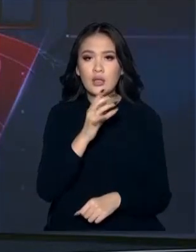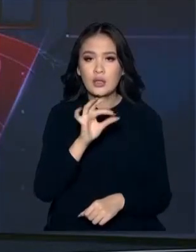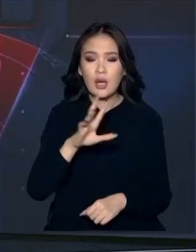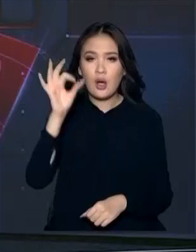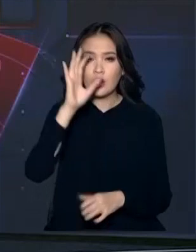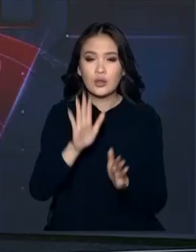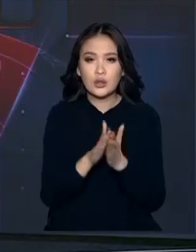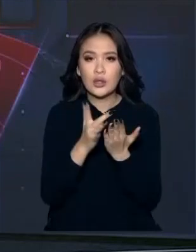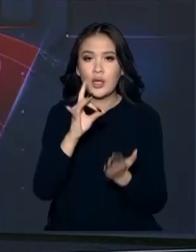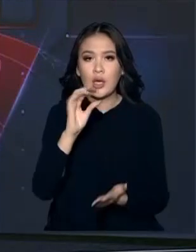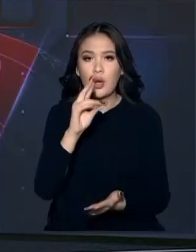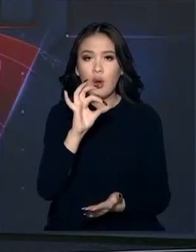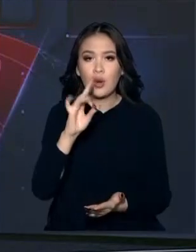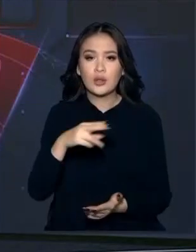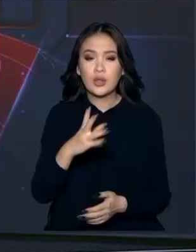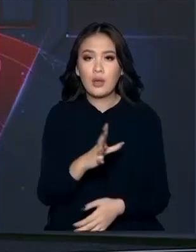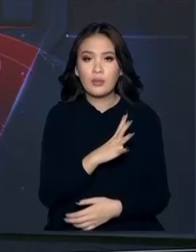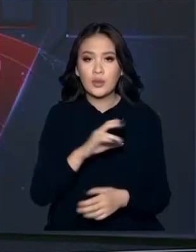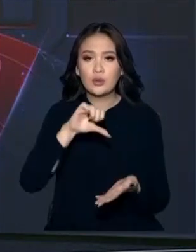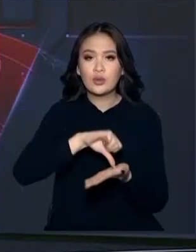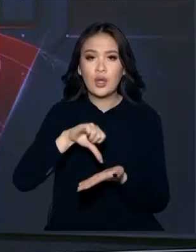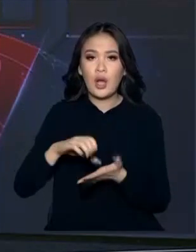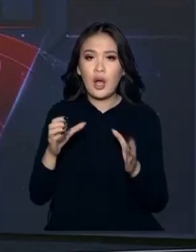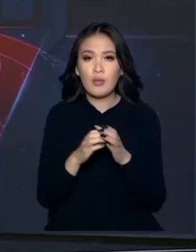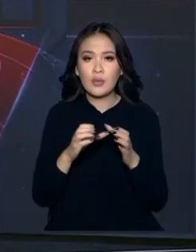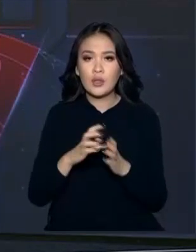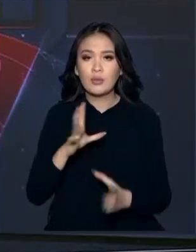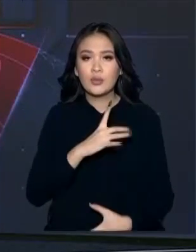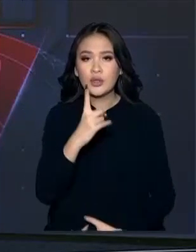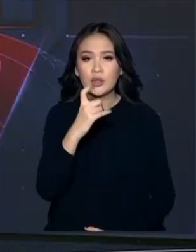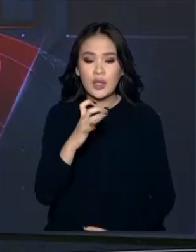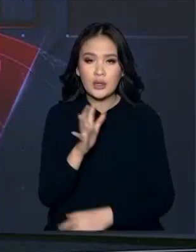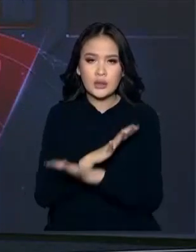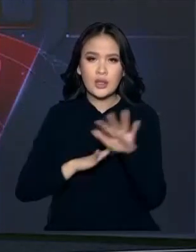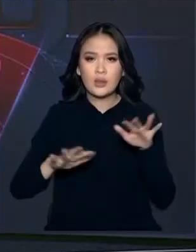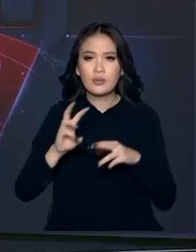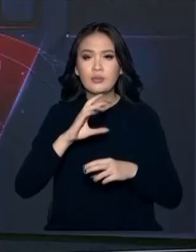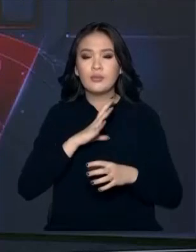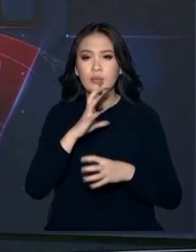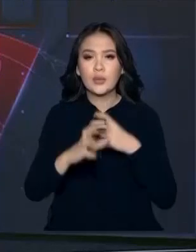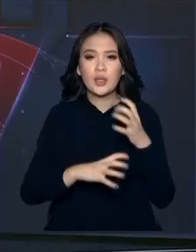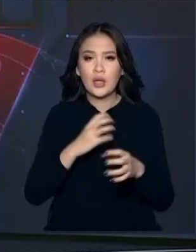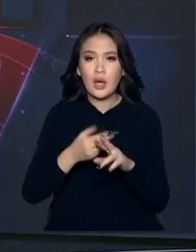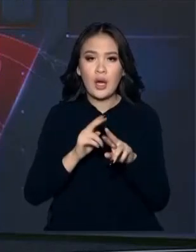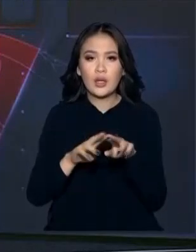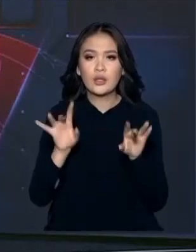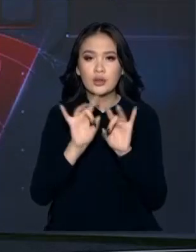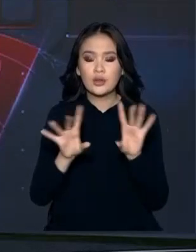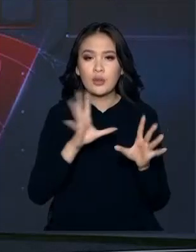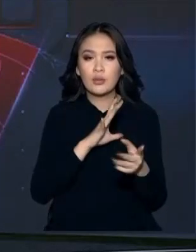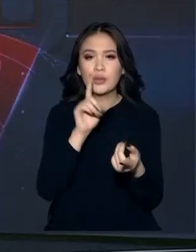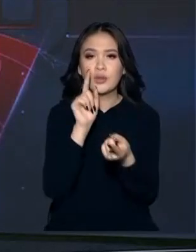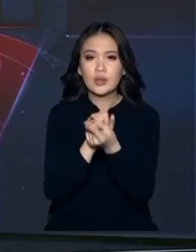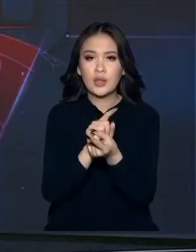попало в Книгу рекордов Гиннесса. Участие в нем приняли команды более чем из 100 стран мира. Моя коллега Ботагоз Айджанова встретила